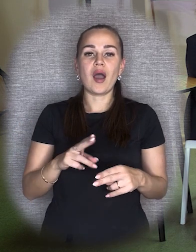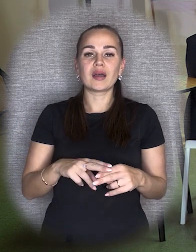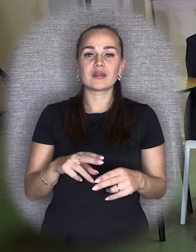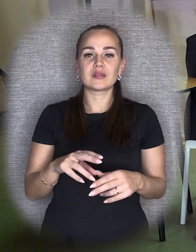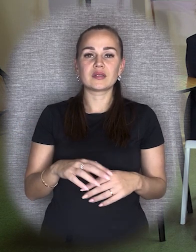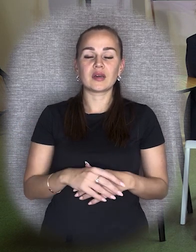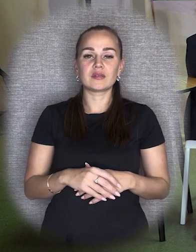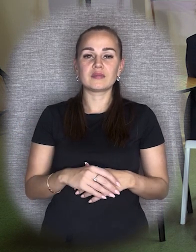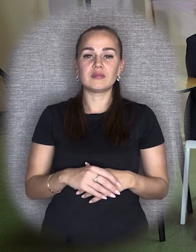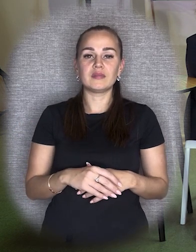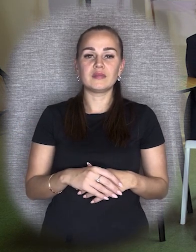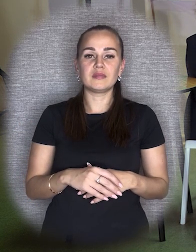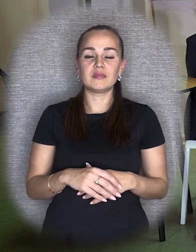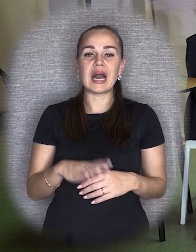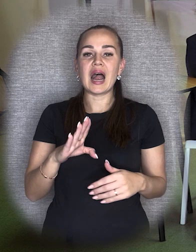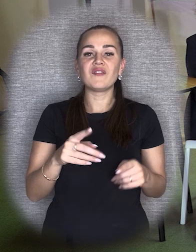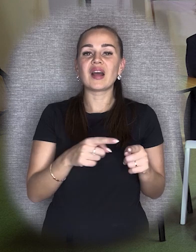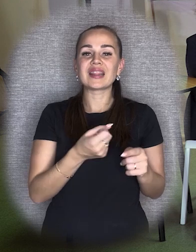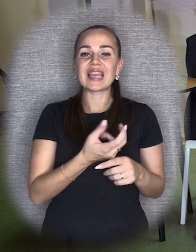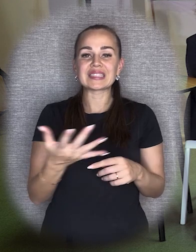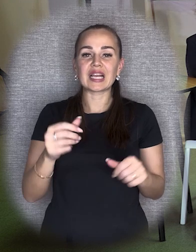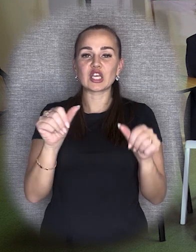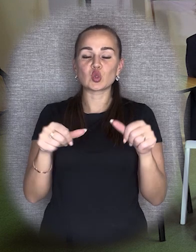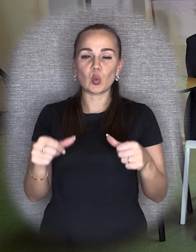ряде скульптур мы переустановили...